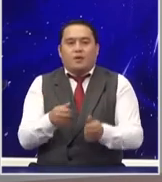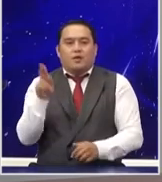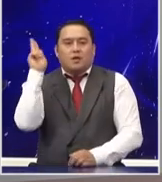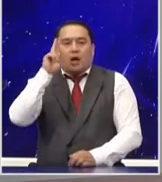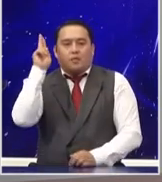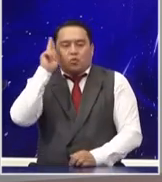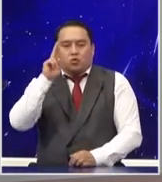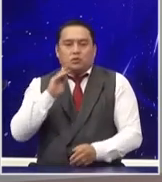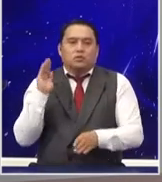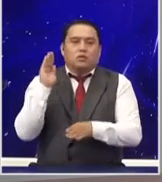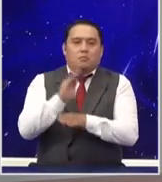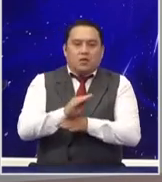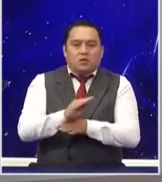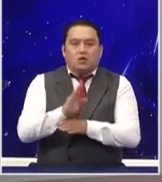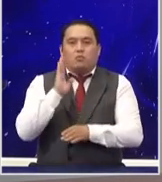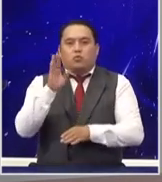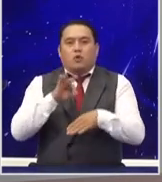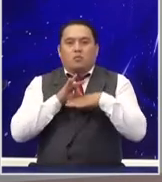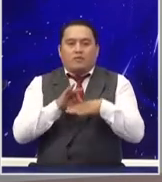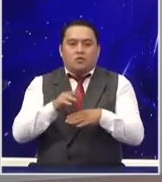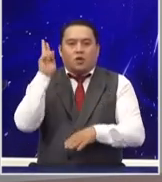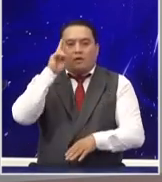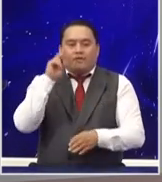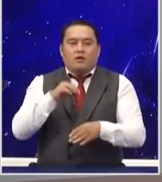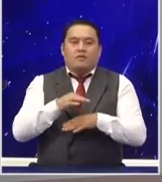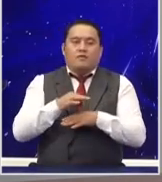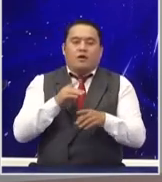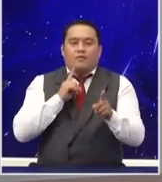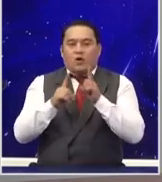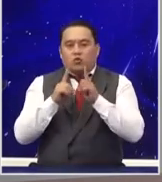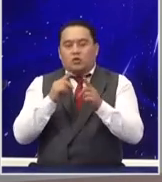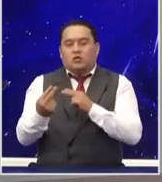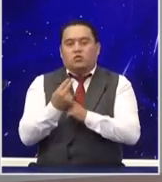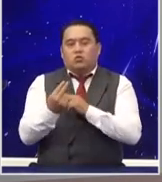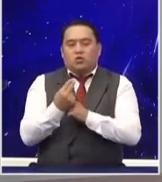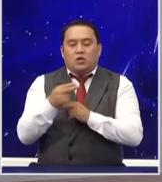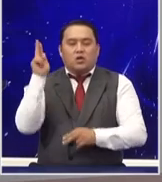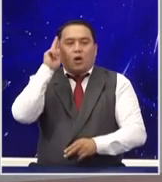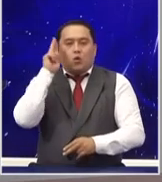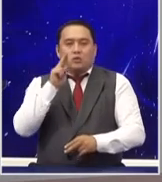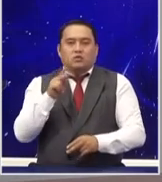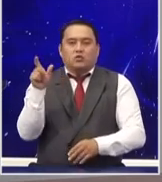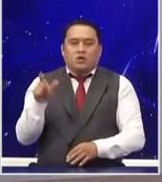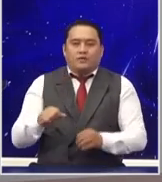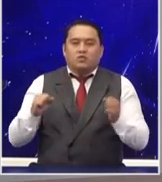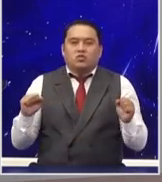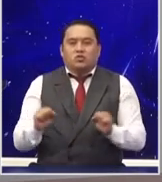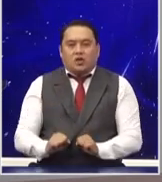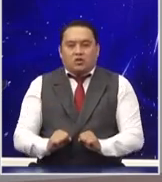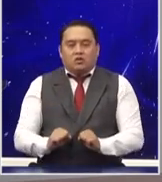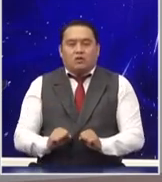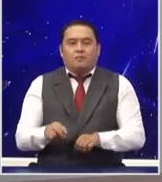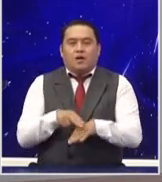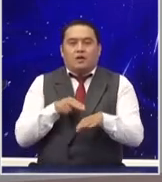обучения, а именно дополнительно проводятся занятия, факультативы по изучению дел гражданской защиты,